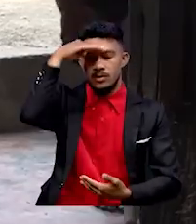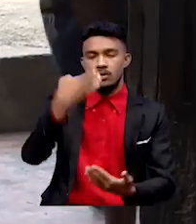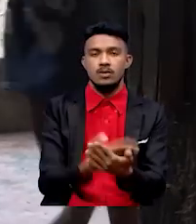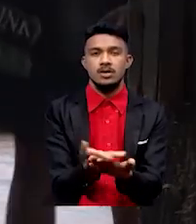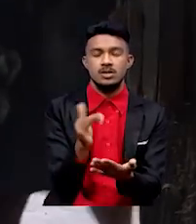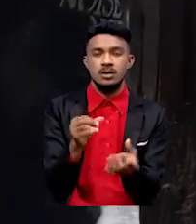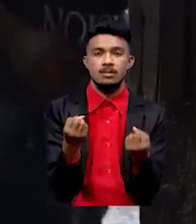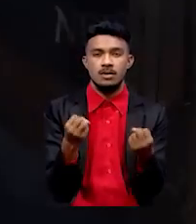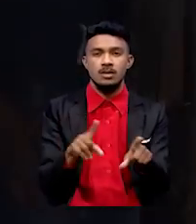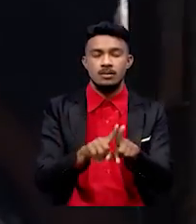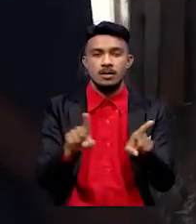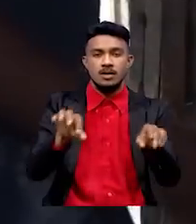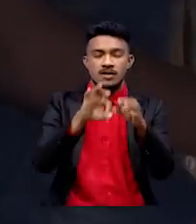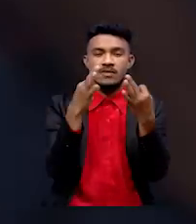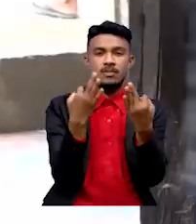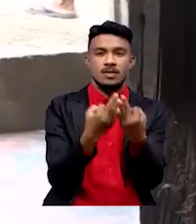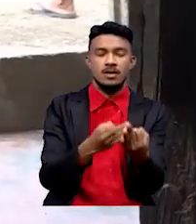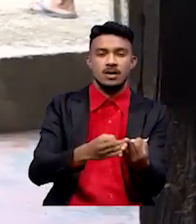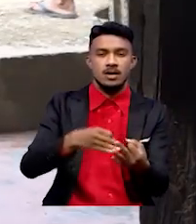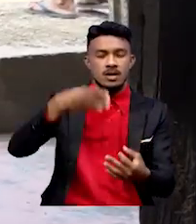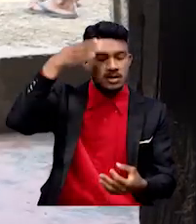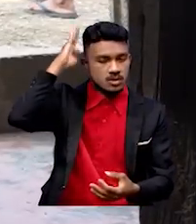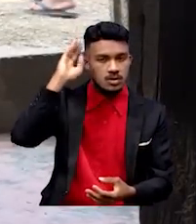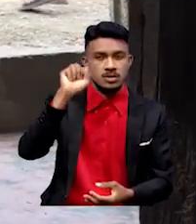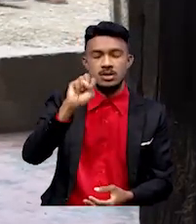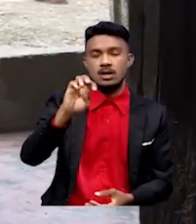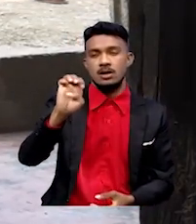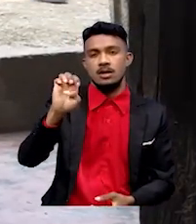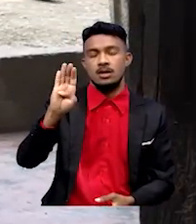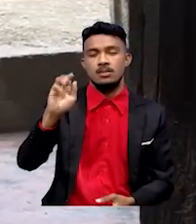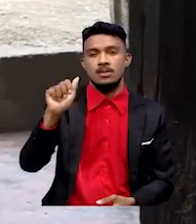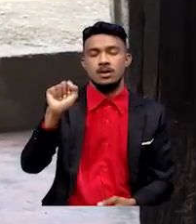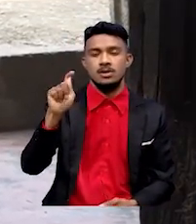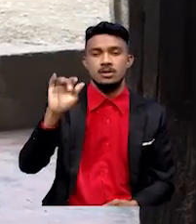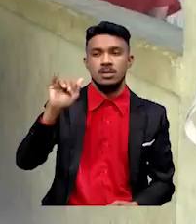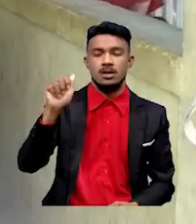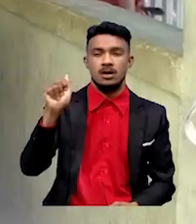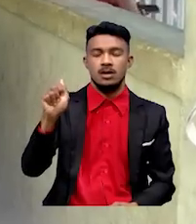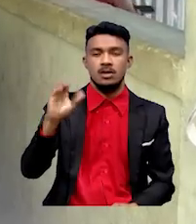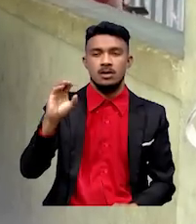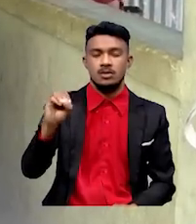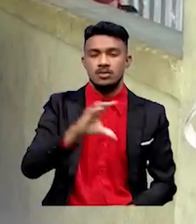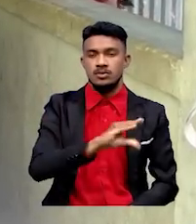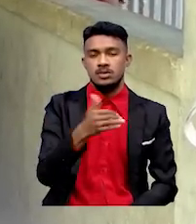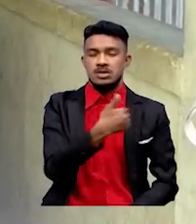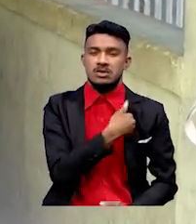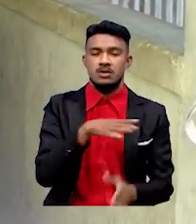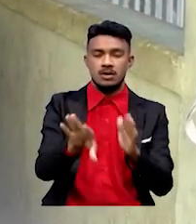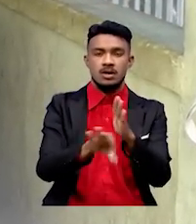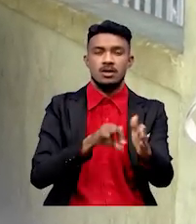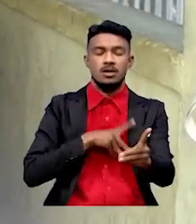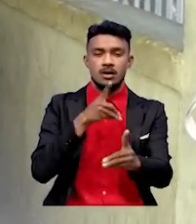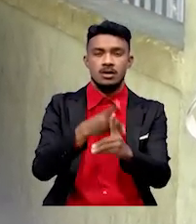be, família Sebastião Guzmán si dauk hetan direito ba subsídio refere. Mas